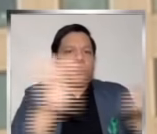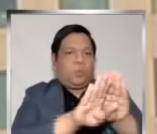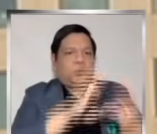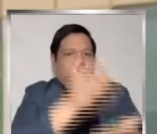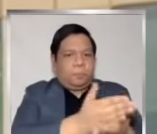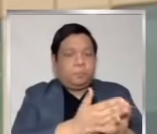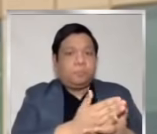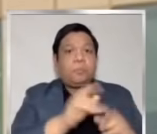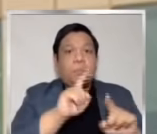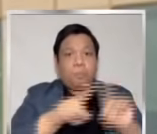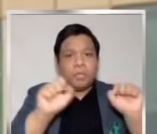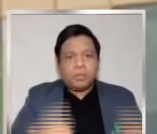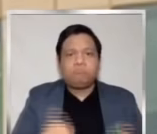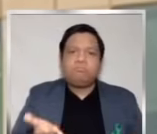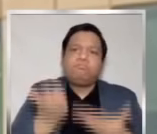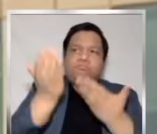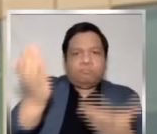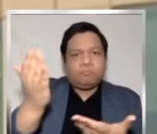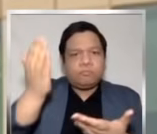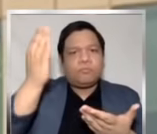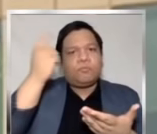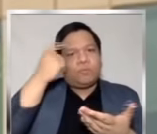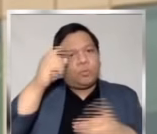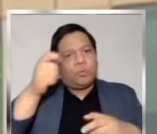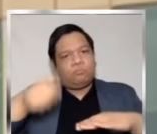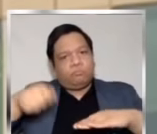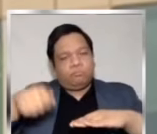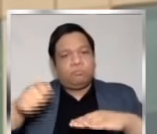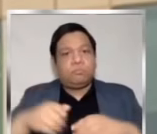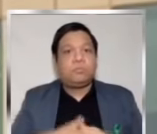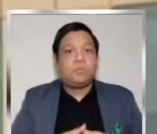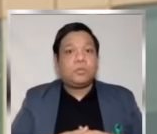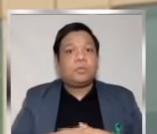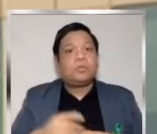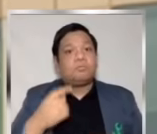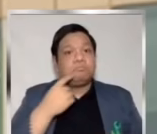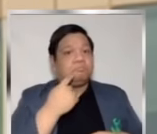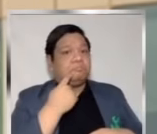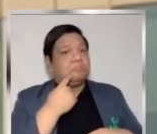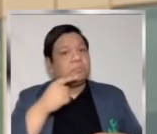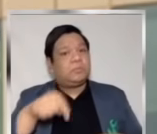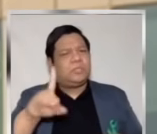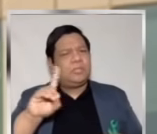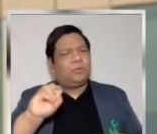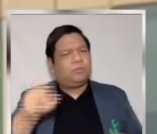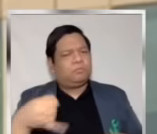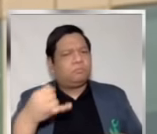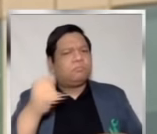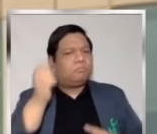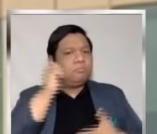mga korte. While it is immediately executory, may mga legal